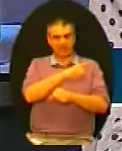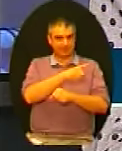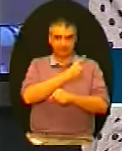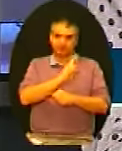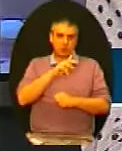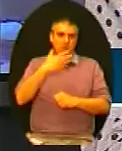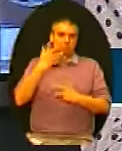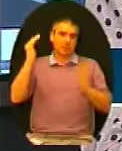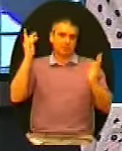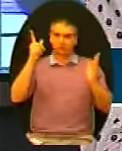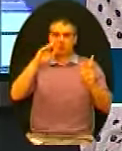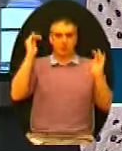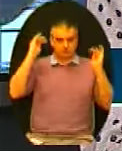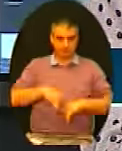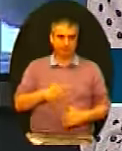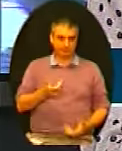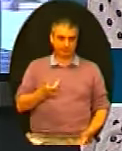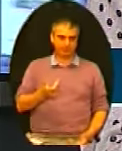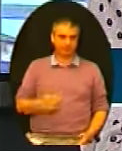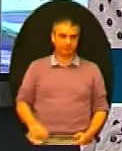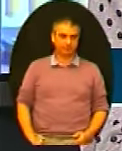כאן נפילה.